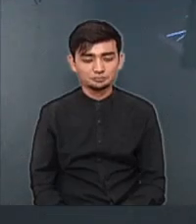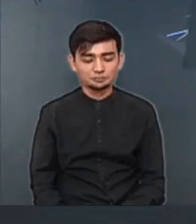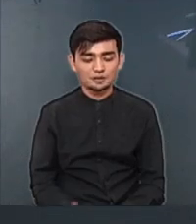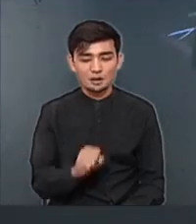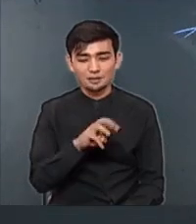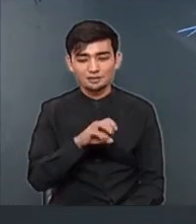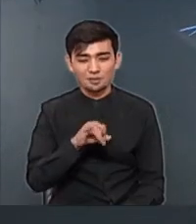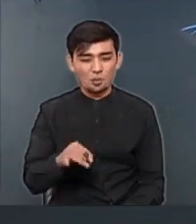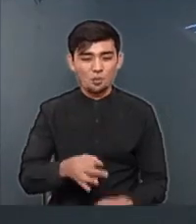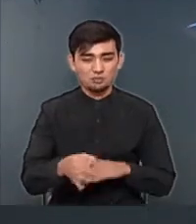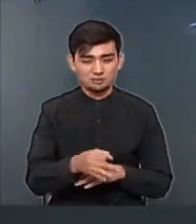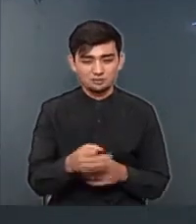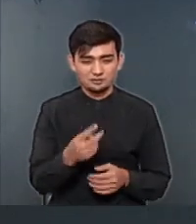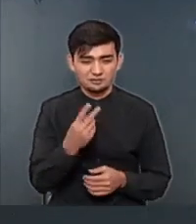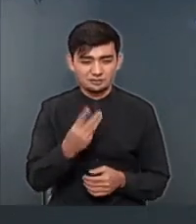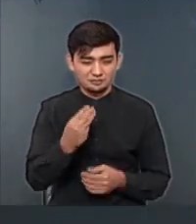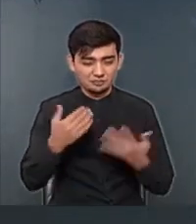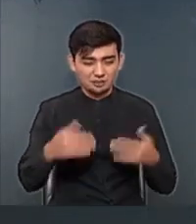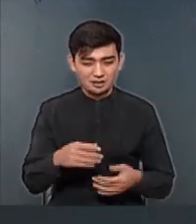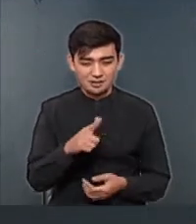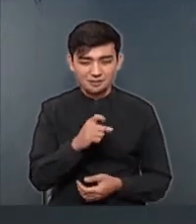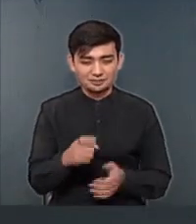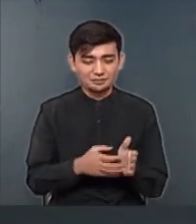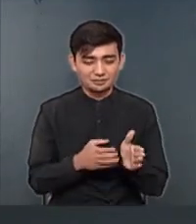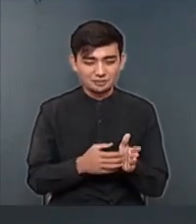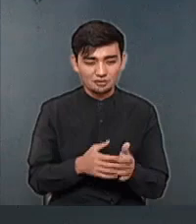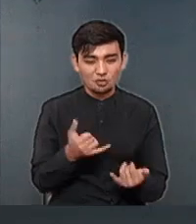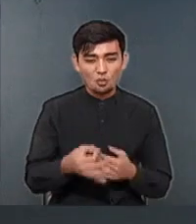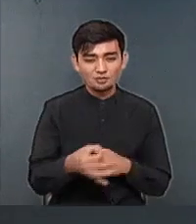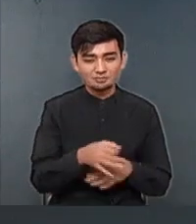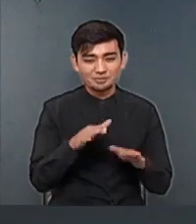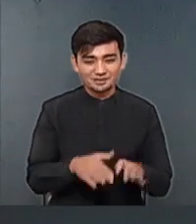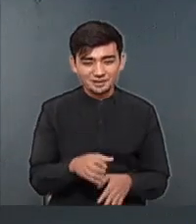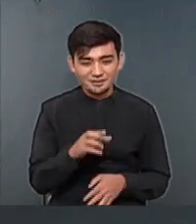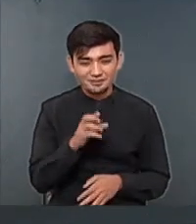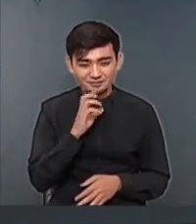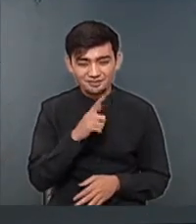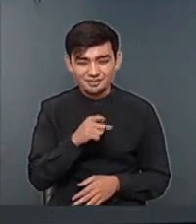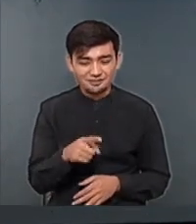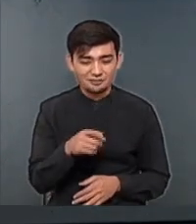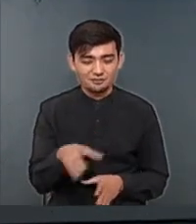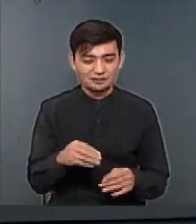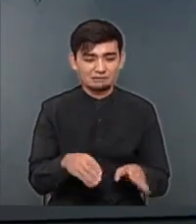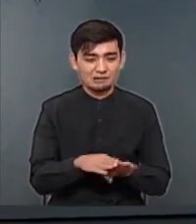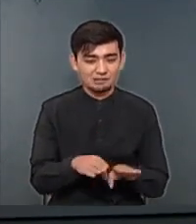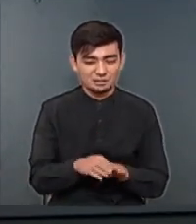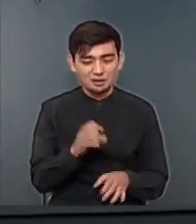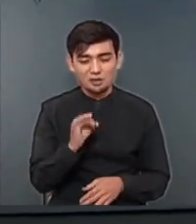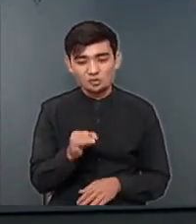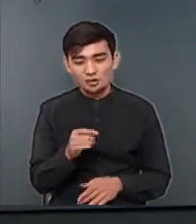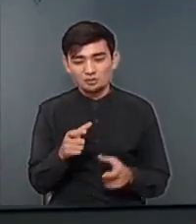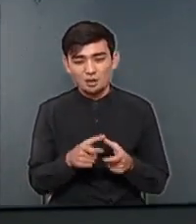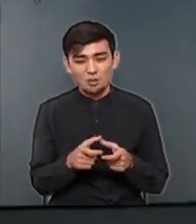Атырау облысында бірнеше күннен бері автогаз тапшы. Қазір облыс орталығындағы газ құятын бекеттердің көбі жабық тұр. Ал кейбірі сұйытылған отынды